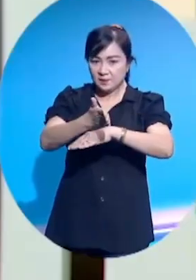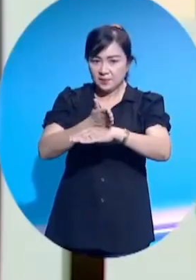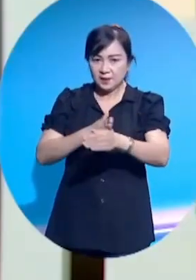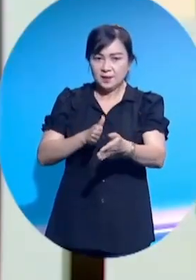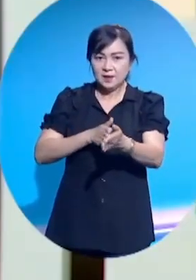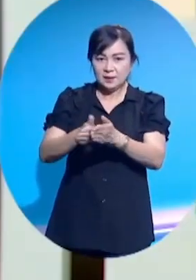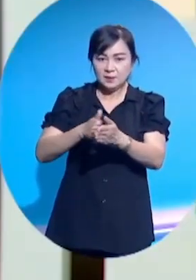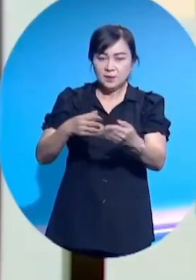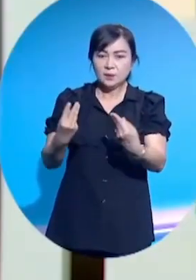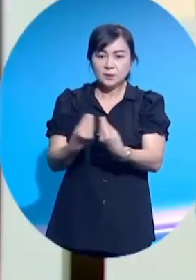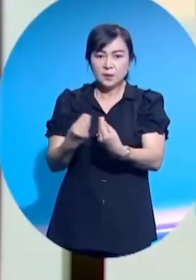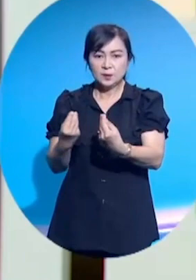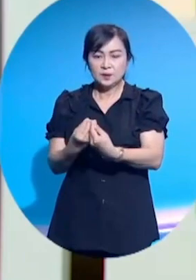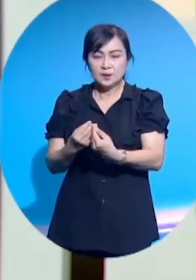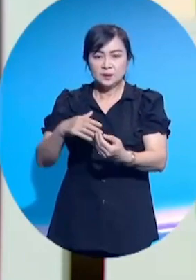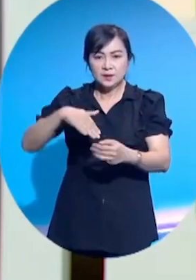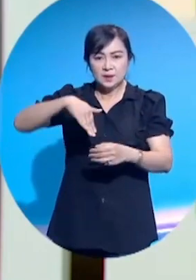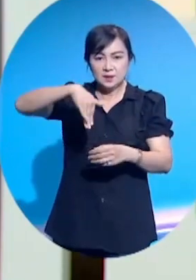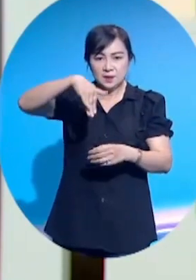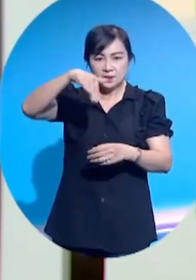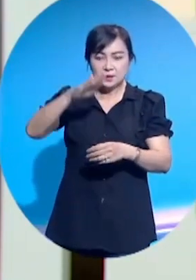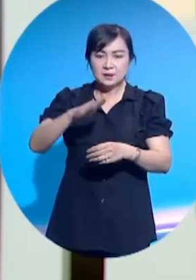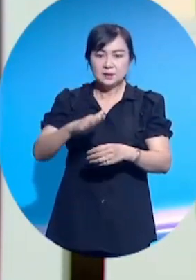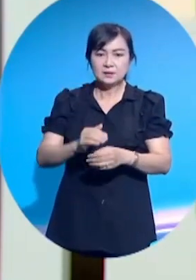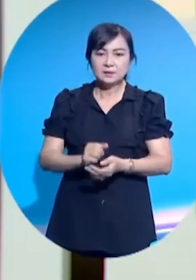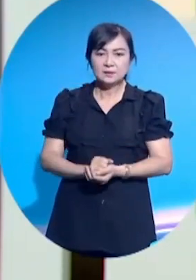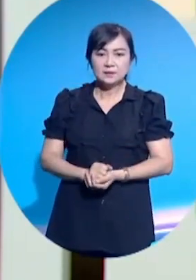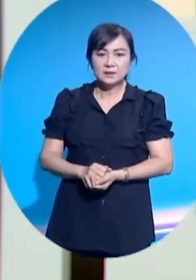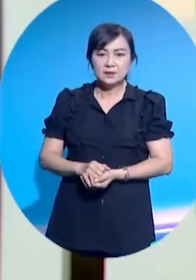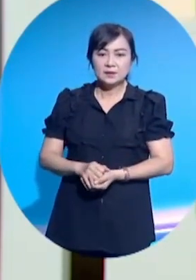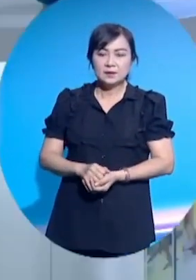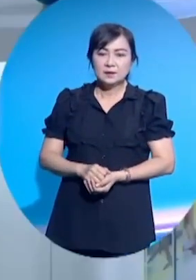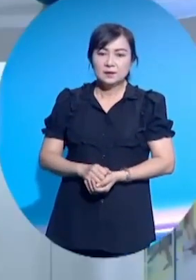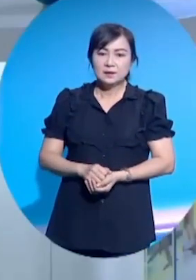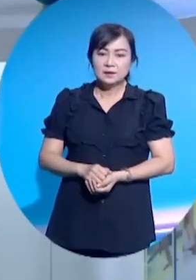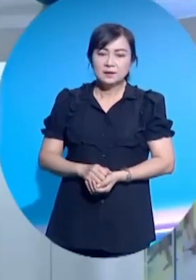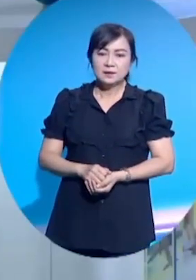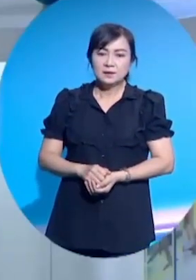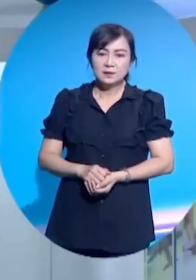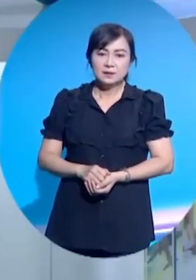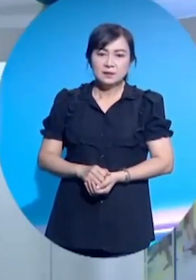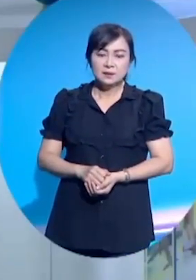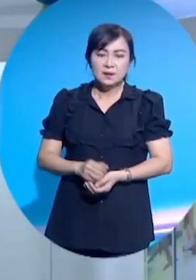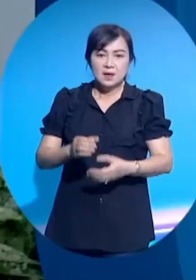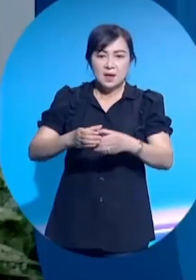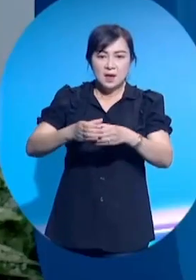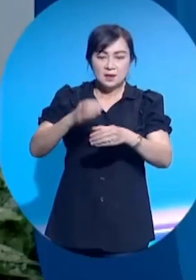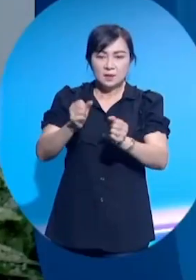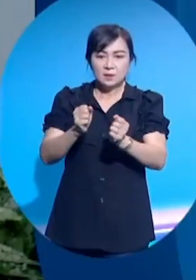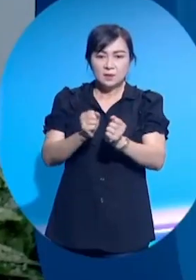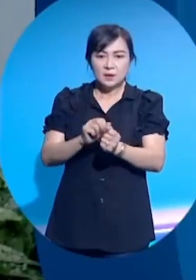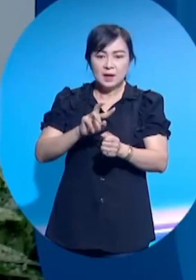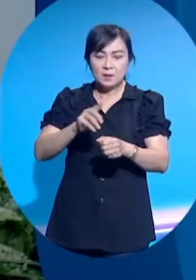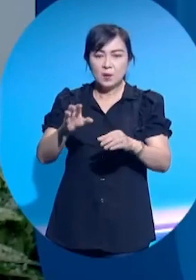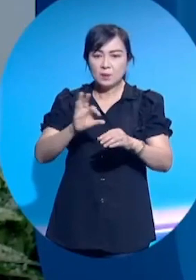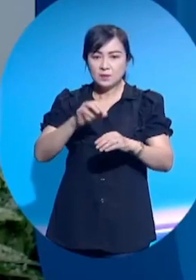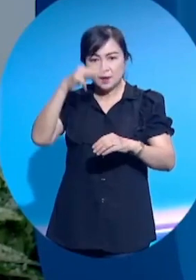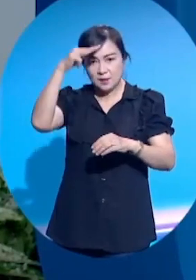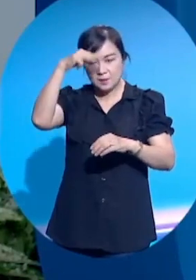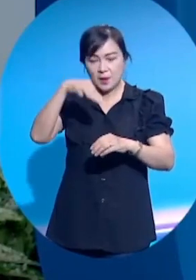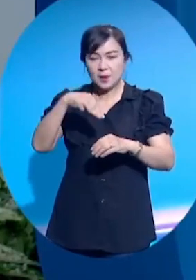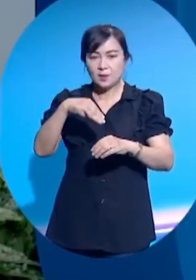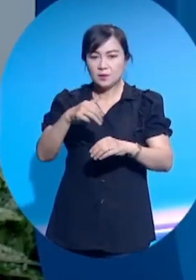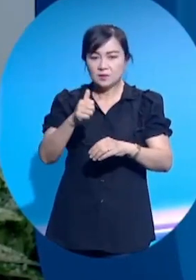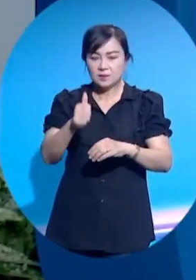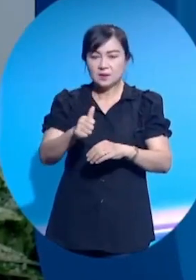sẽ tiếp tục đầu tư để tăng trưởng hơn nữa trong cái thị trường này. Hiện tại hệ thống đi kèm với 21 công thức màu tiêu chuẩn phổ